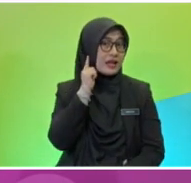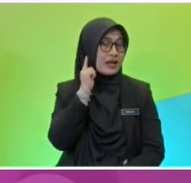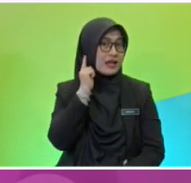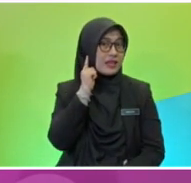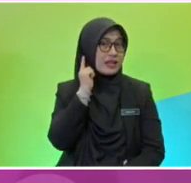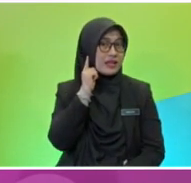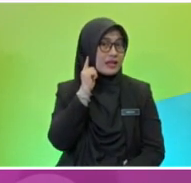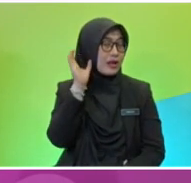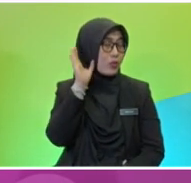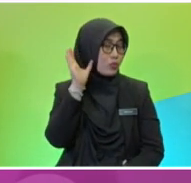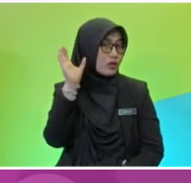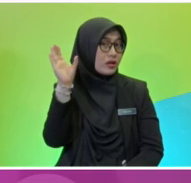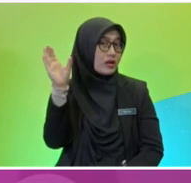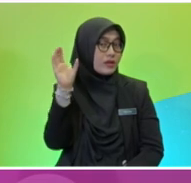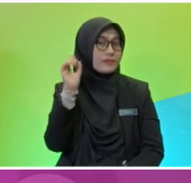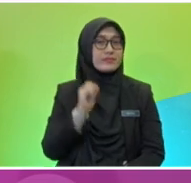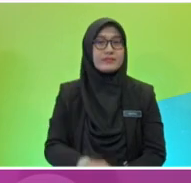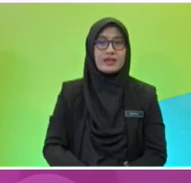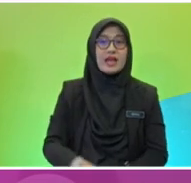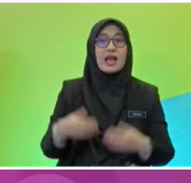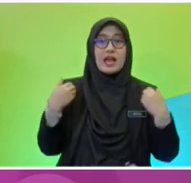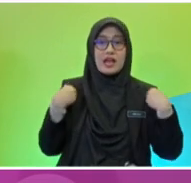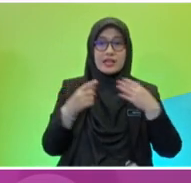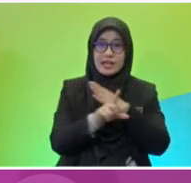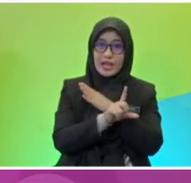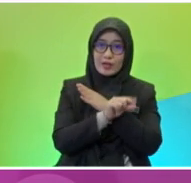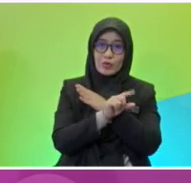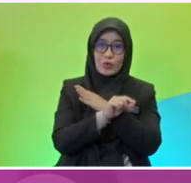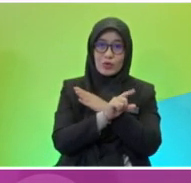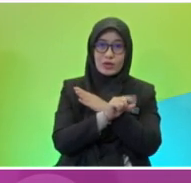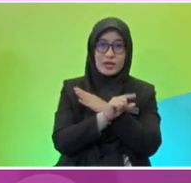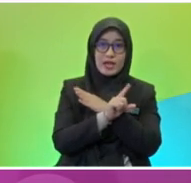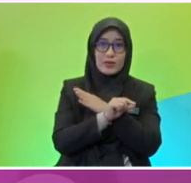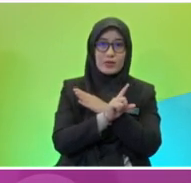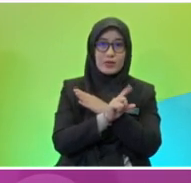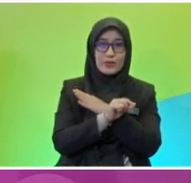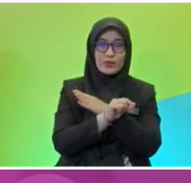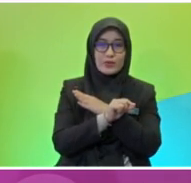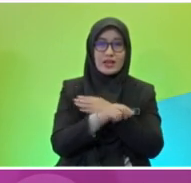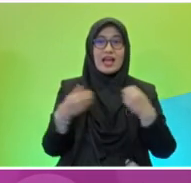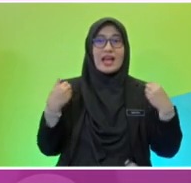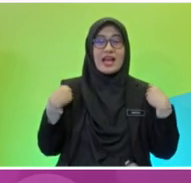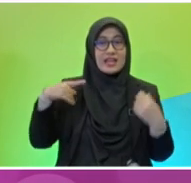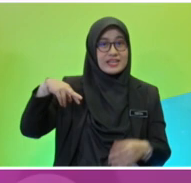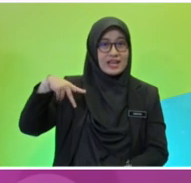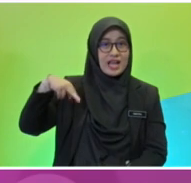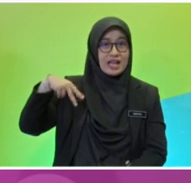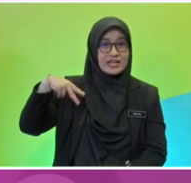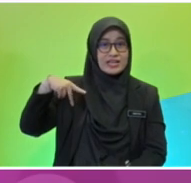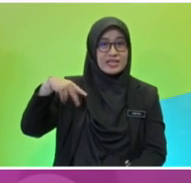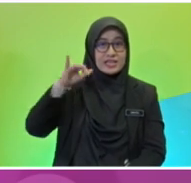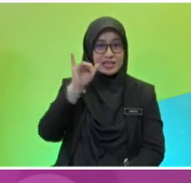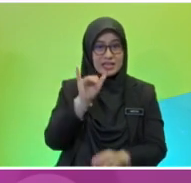untuk mendengar. Okey. Dia ada ekor. Ada ekornya. Ekor. Ni. Dia ada kaki yang berkuku. Betul,